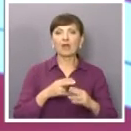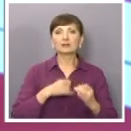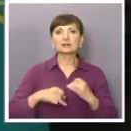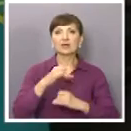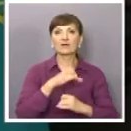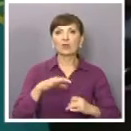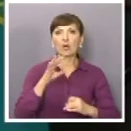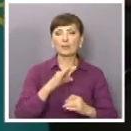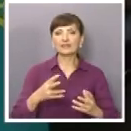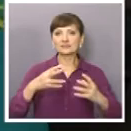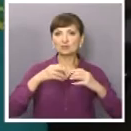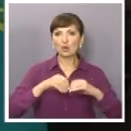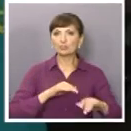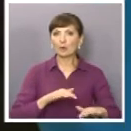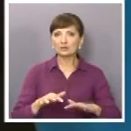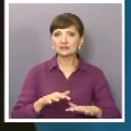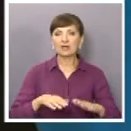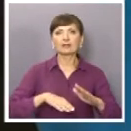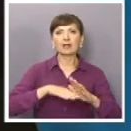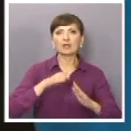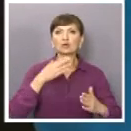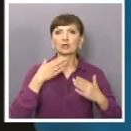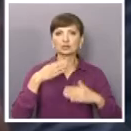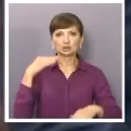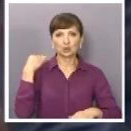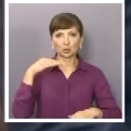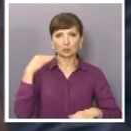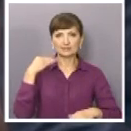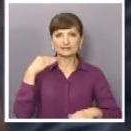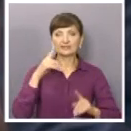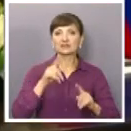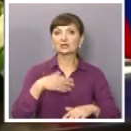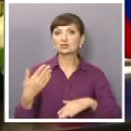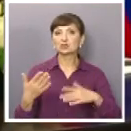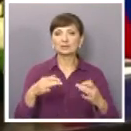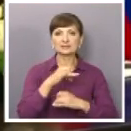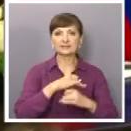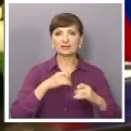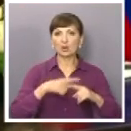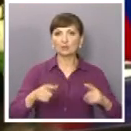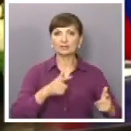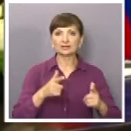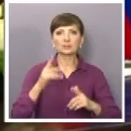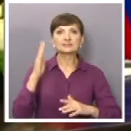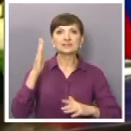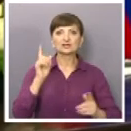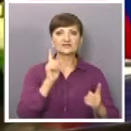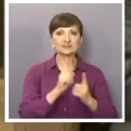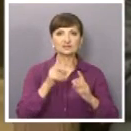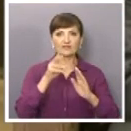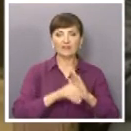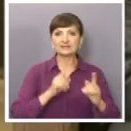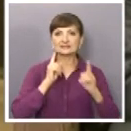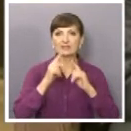об интеграционных процессах и налаживании отношений с Турцией. Также стороны рассмотрели ход подготовки к предстоящим встречам в рамках